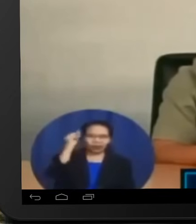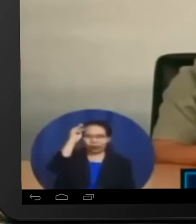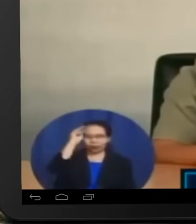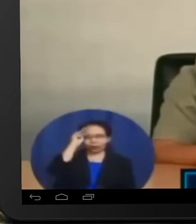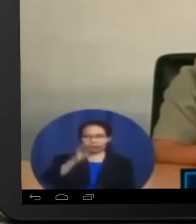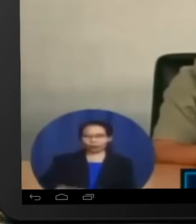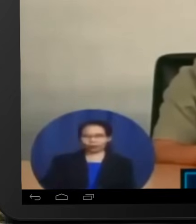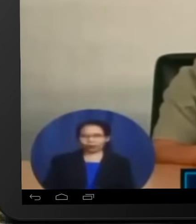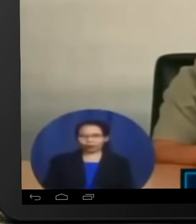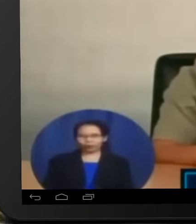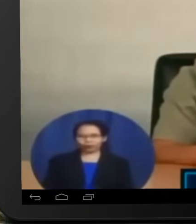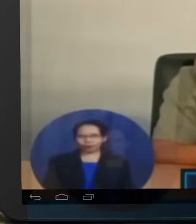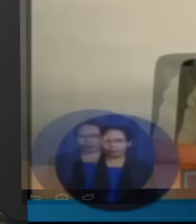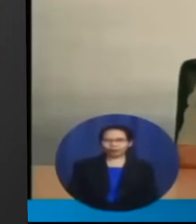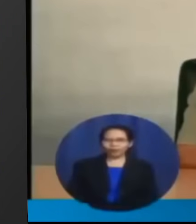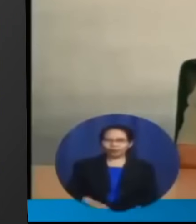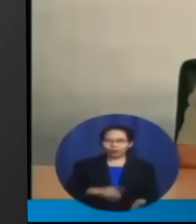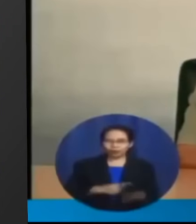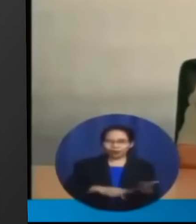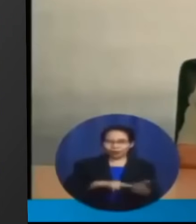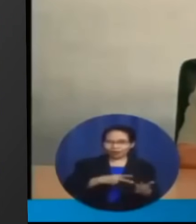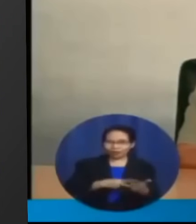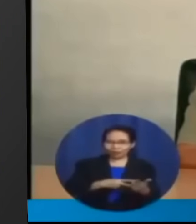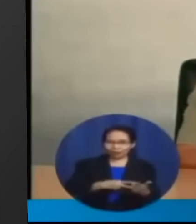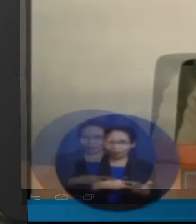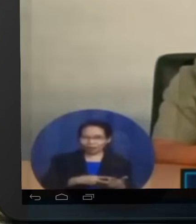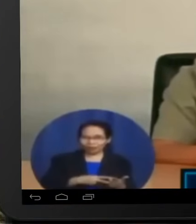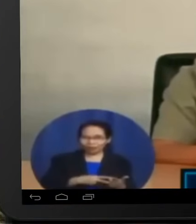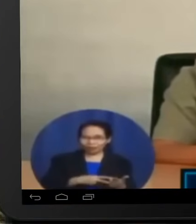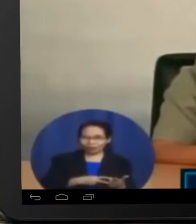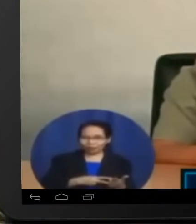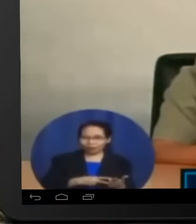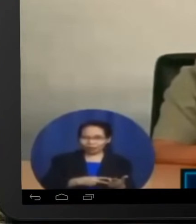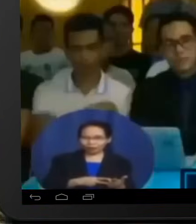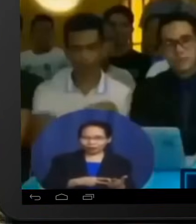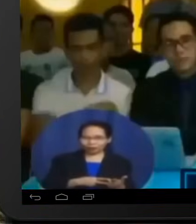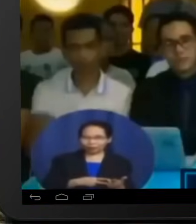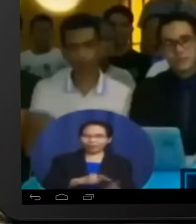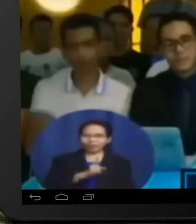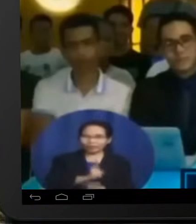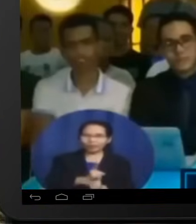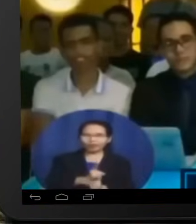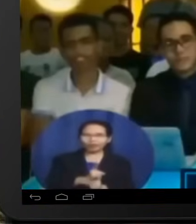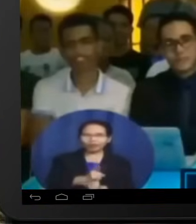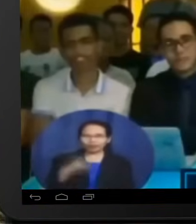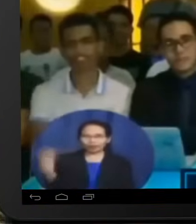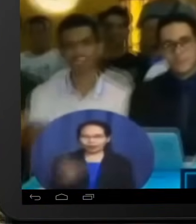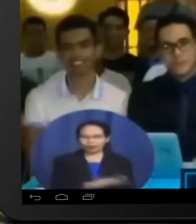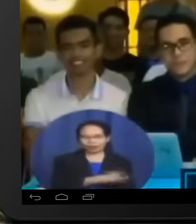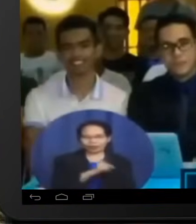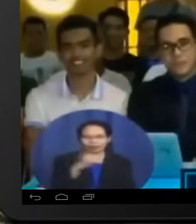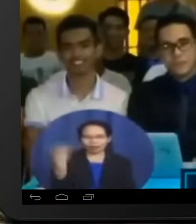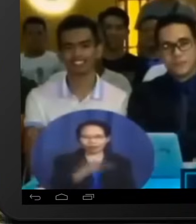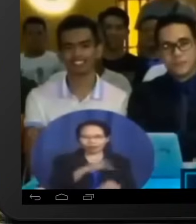Daniel. Oh, ang ibig ko sabihin lang, ano? Sana all pogi. Dapat yung totoo lang, dun lang tayo sa